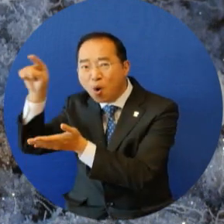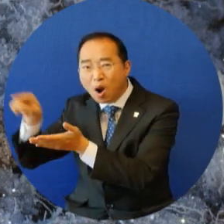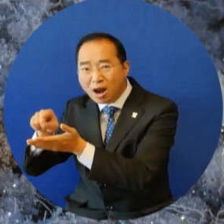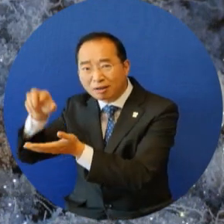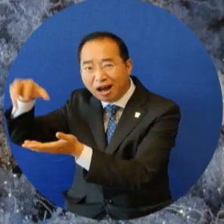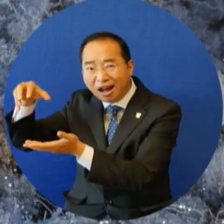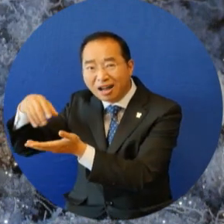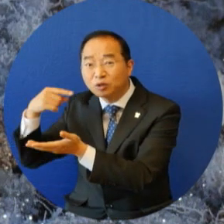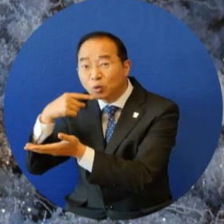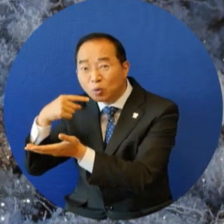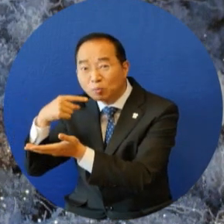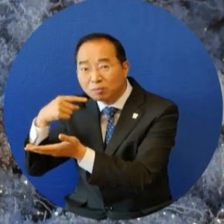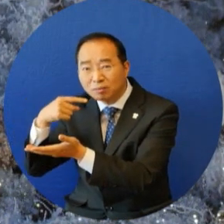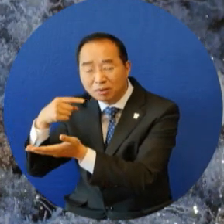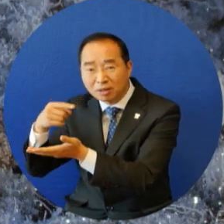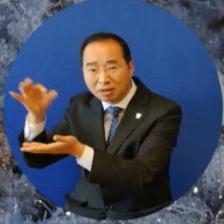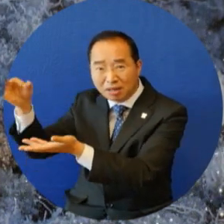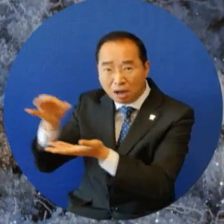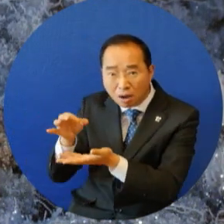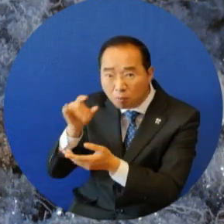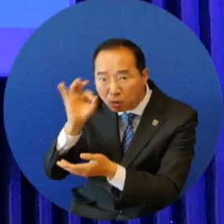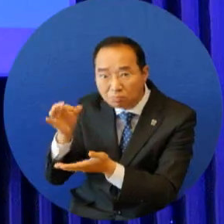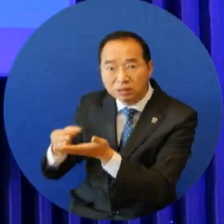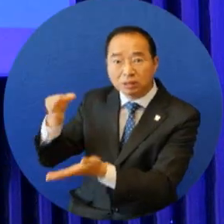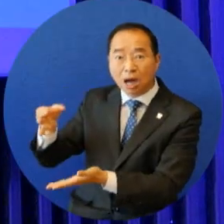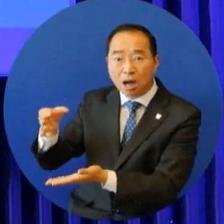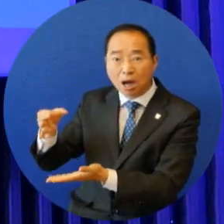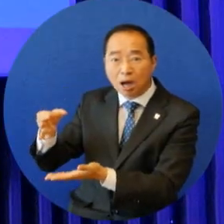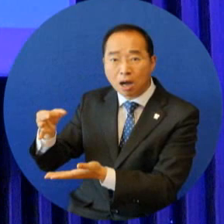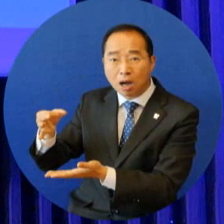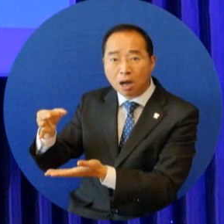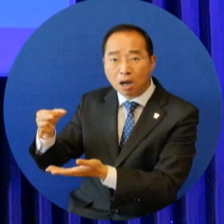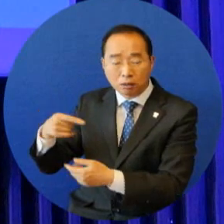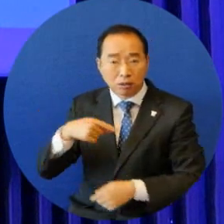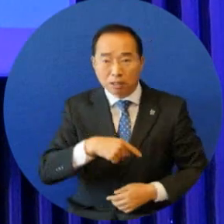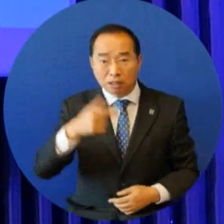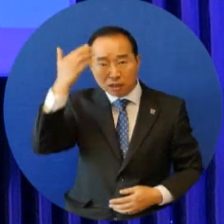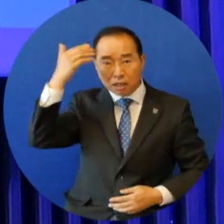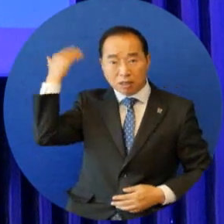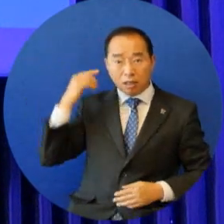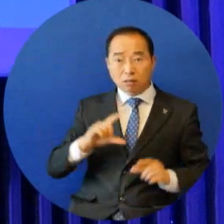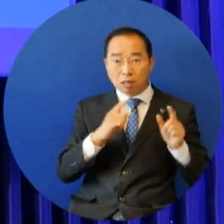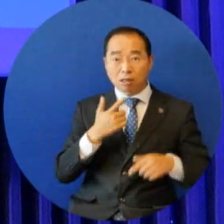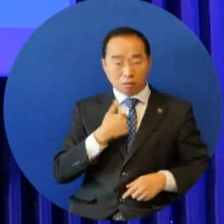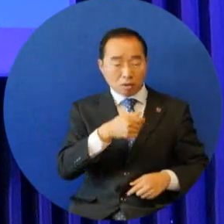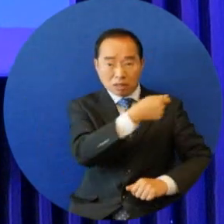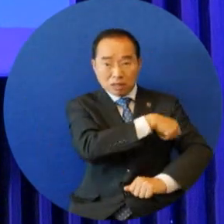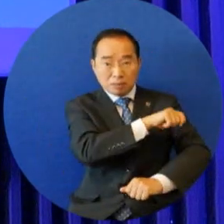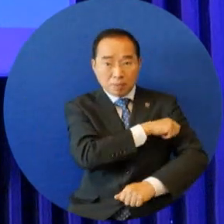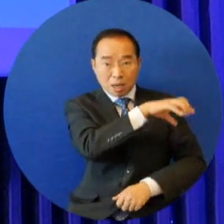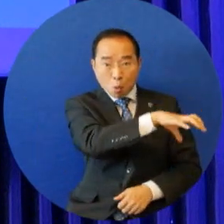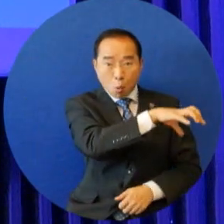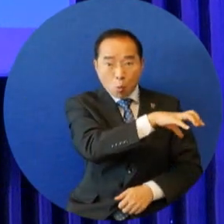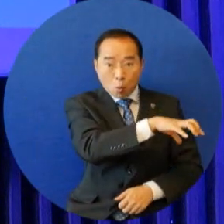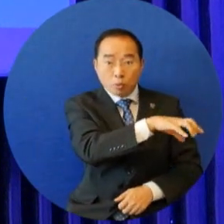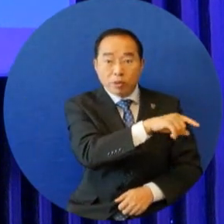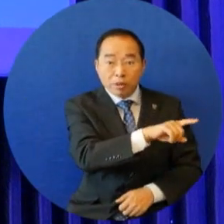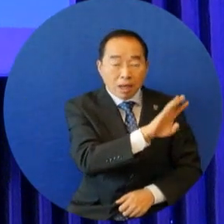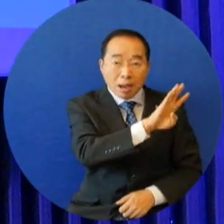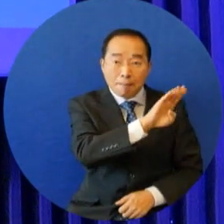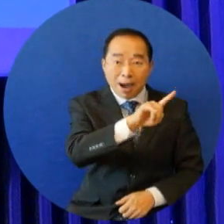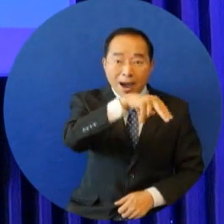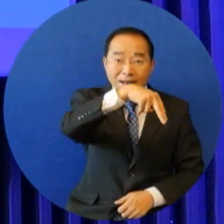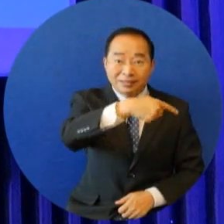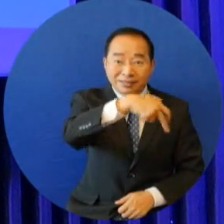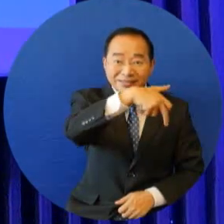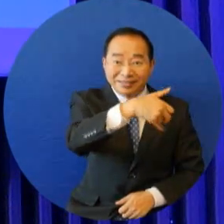그 비싼 값에 대주는 겁니다. 근데 유대인들이 자기들이 살았던 스페인 지역에 북부에 바스크라는 지역이 있었는데